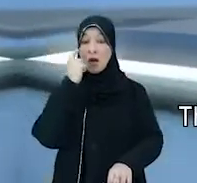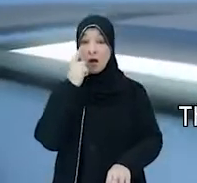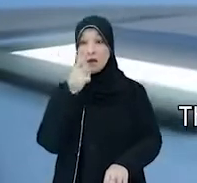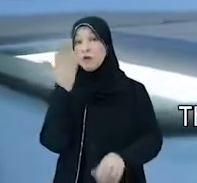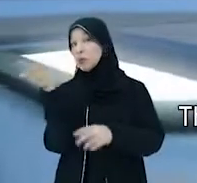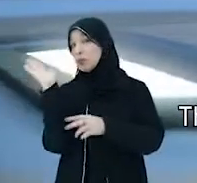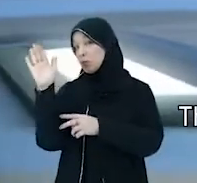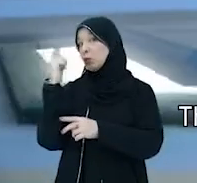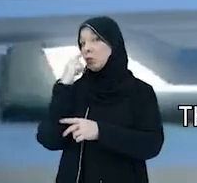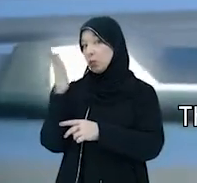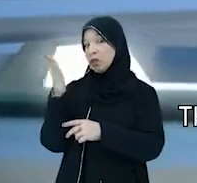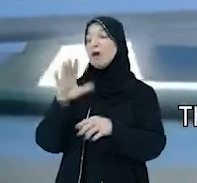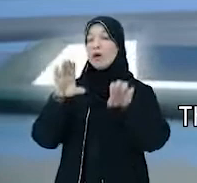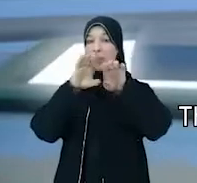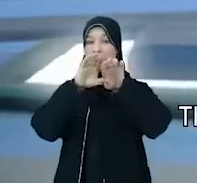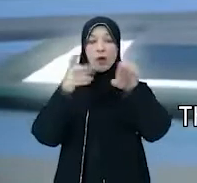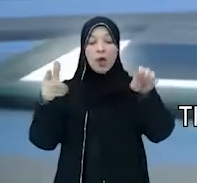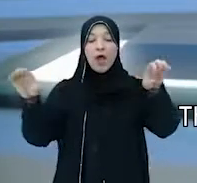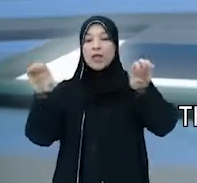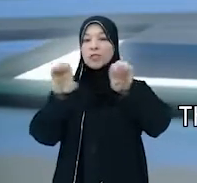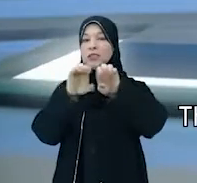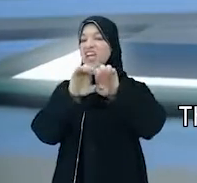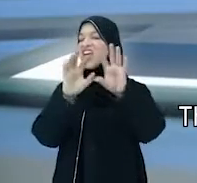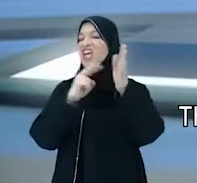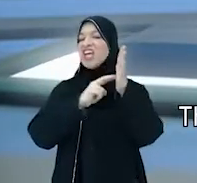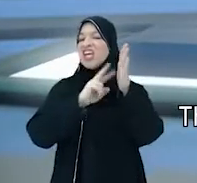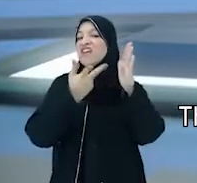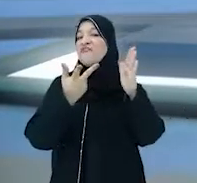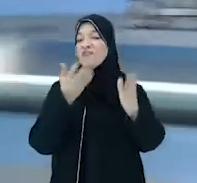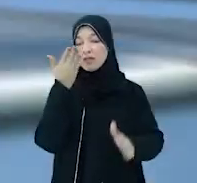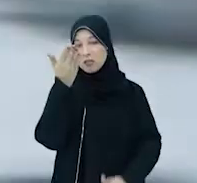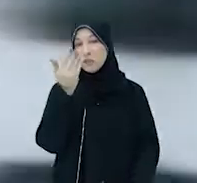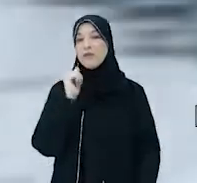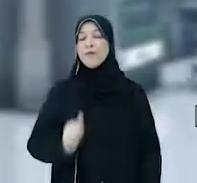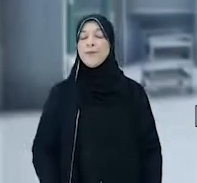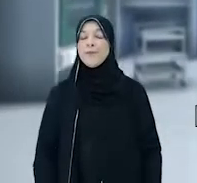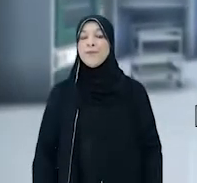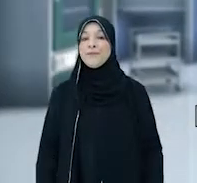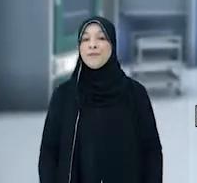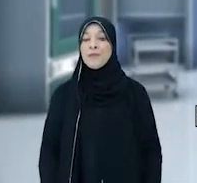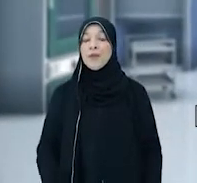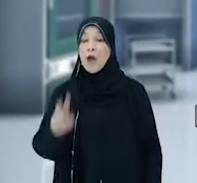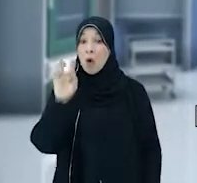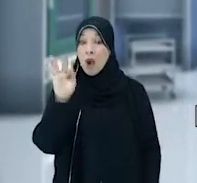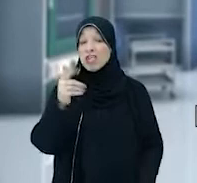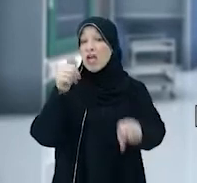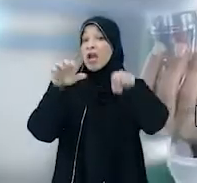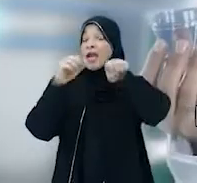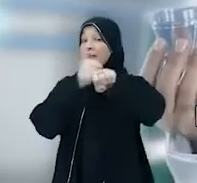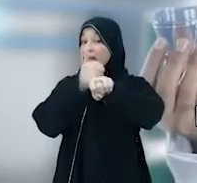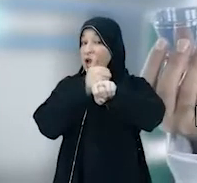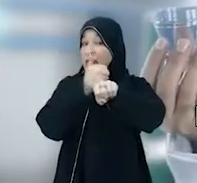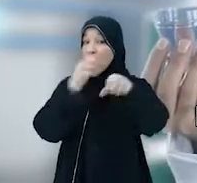طريقة استخدام الجهاز الموصل عبر فوهة الفم كالآتي: في حال الجهاز الموصل لديك